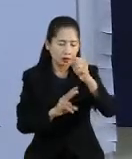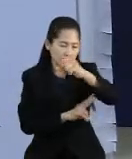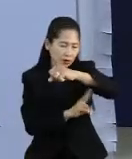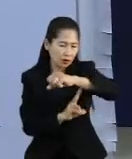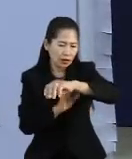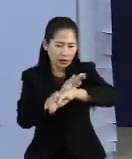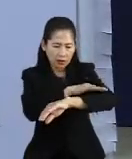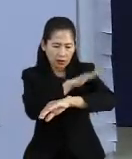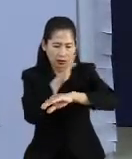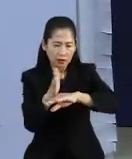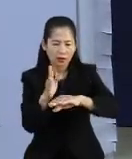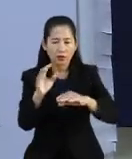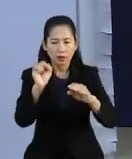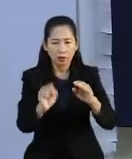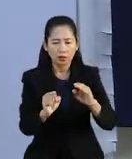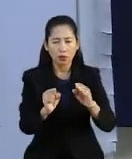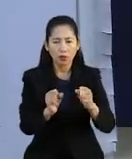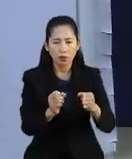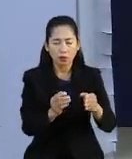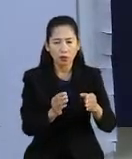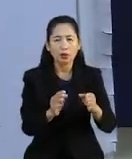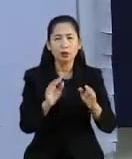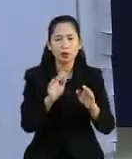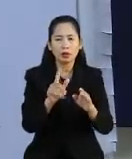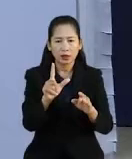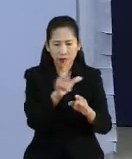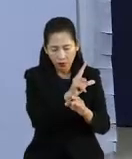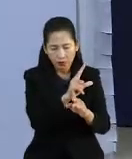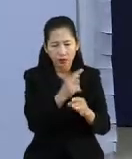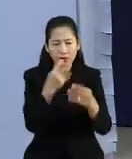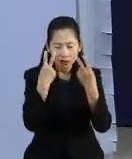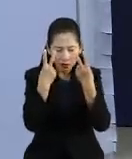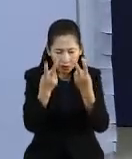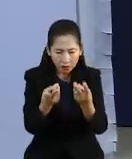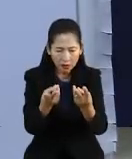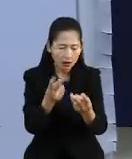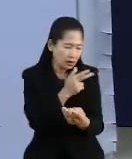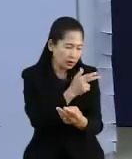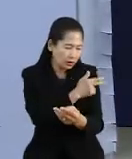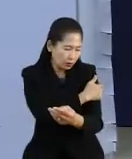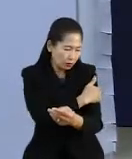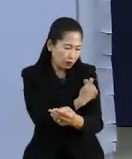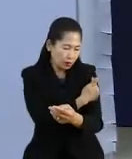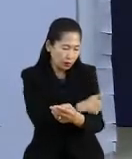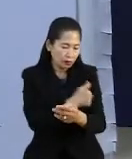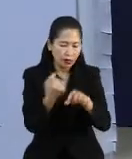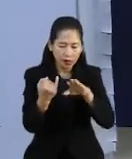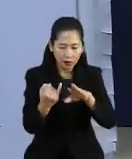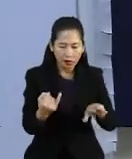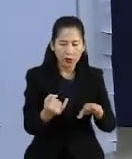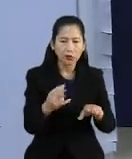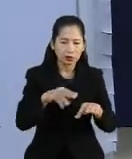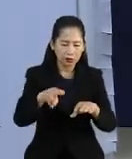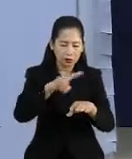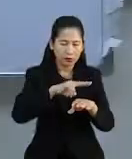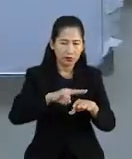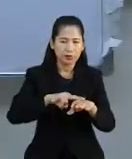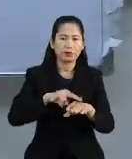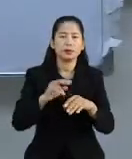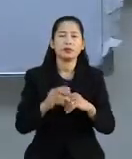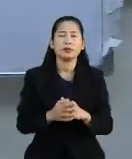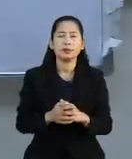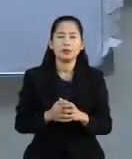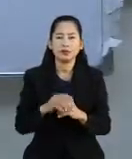nghiệp mơ khẳng thập bông phá lơ rư khẳng chạy đáy. Dương nâng ban khơi môn ti bét cậu mà